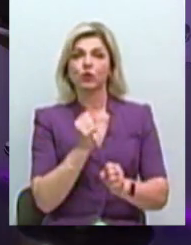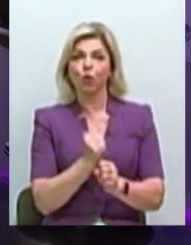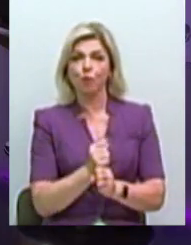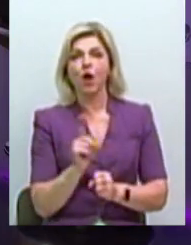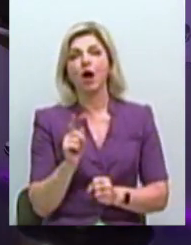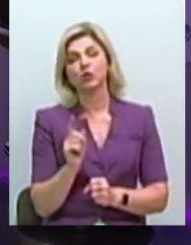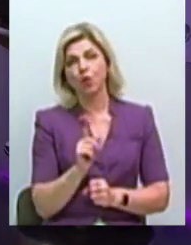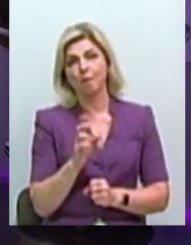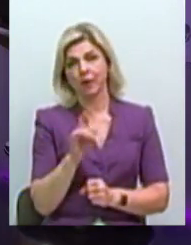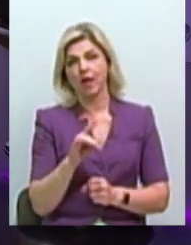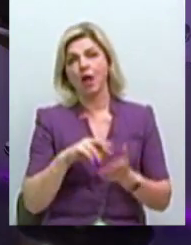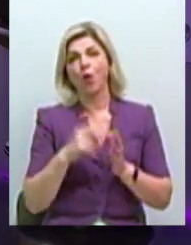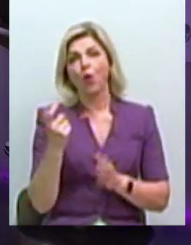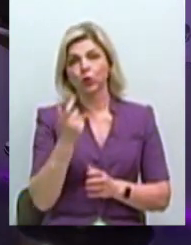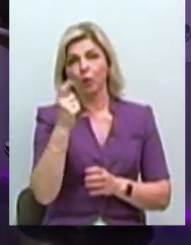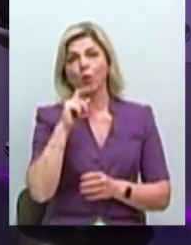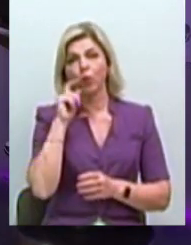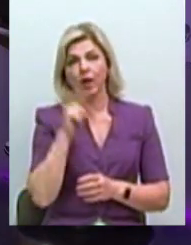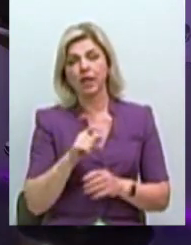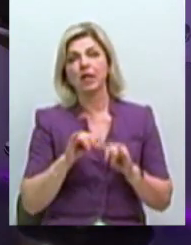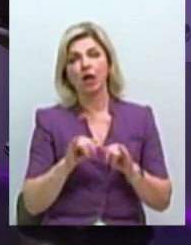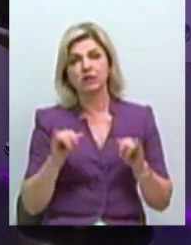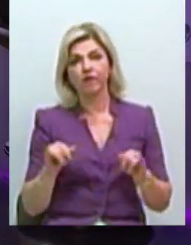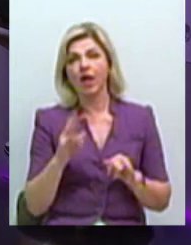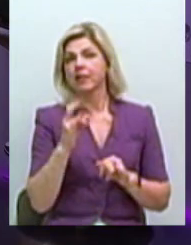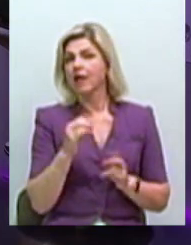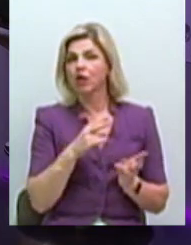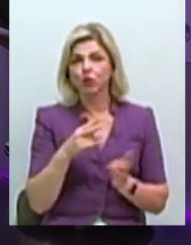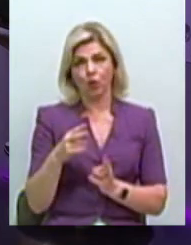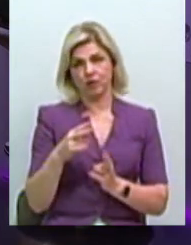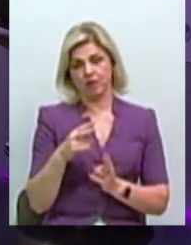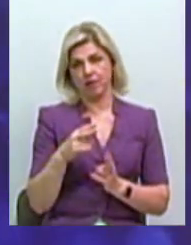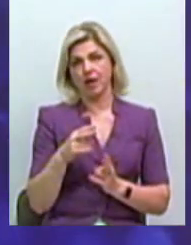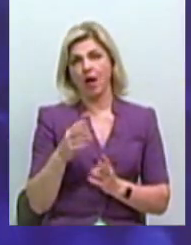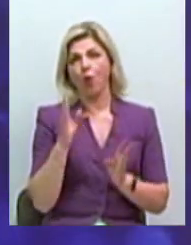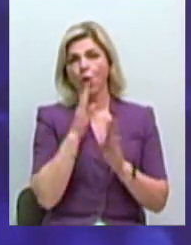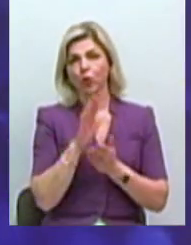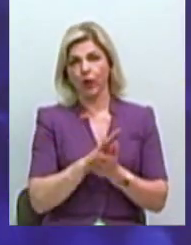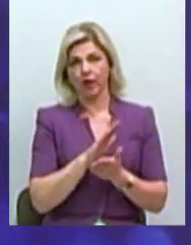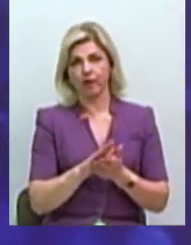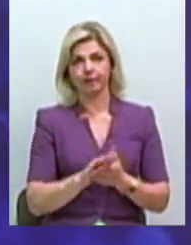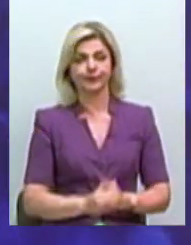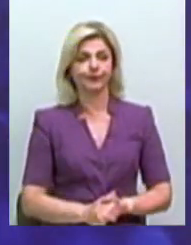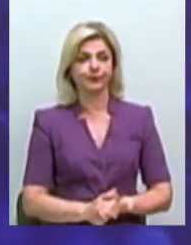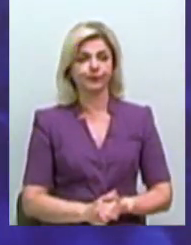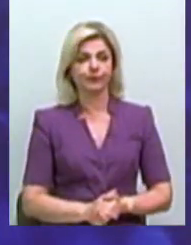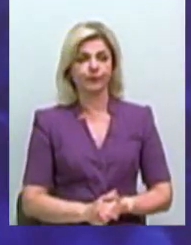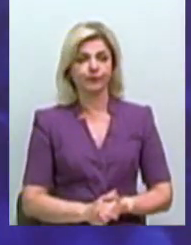аби економіка України розвивалася, при цьому не шкодила екології? Будь ласка, одна хвилина. Буду